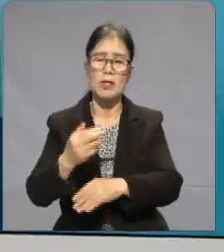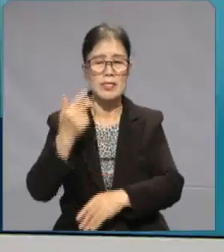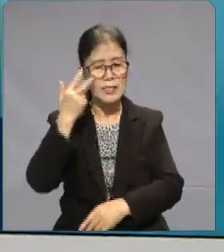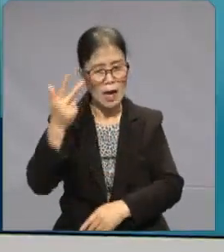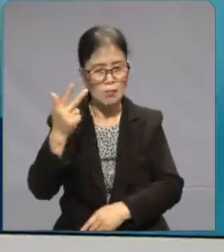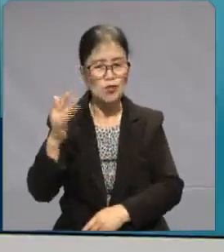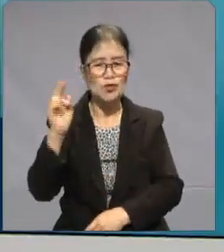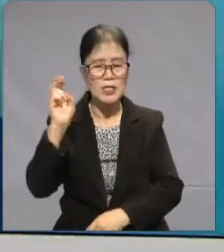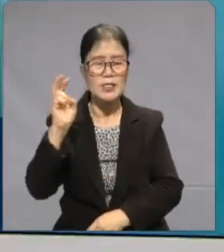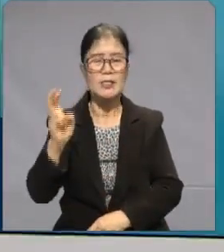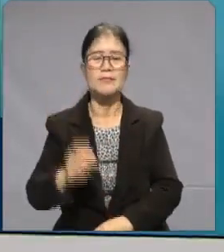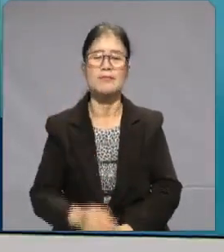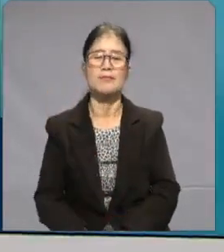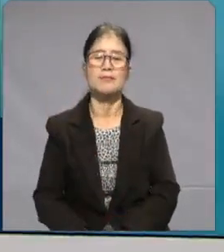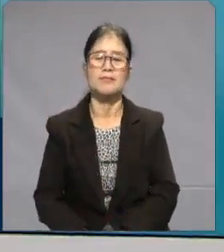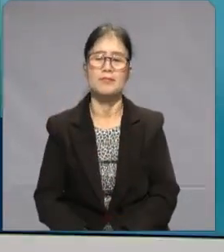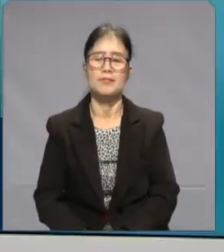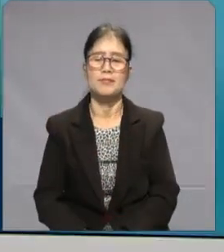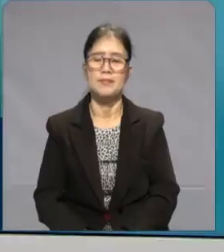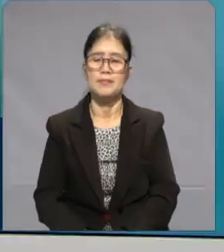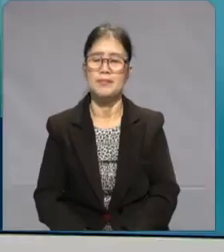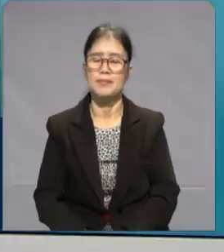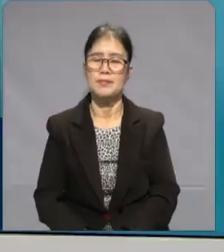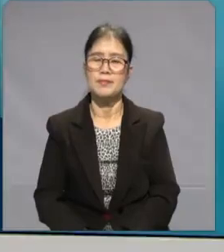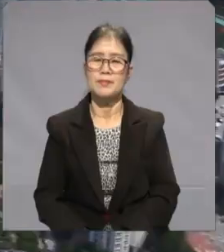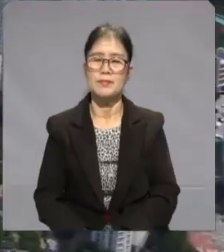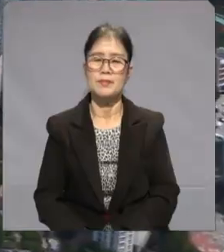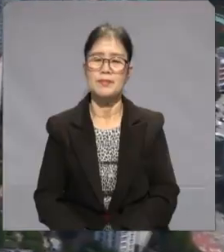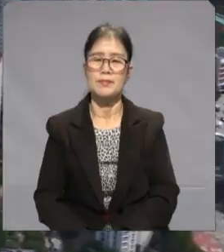주로 예상됩니다. 이정현 기자입니다.